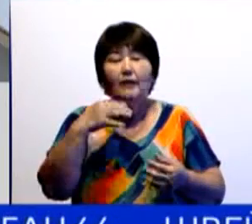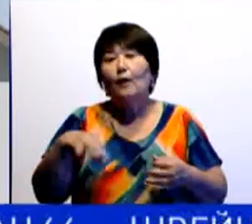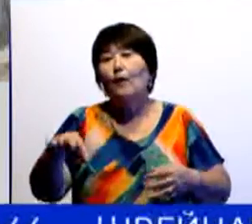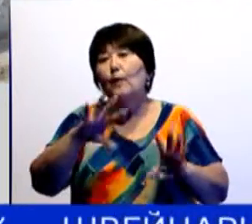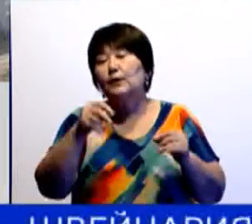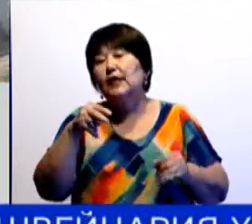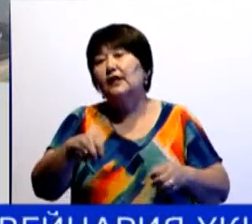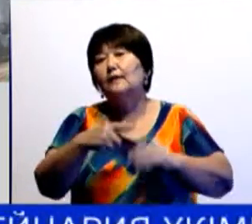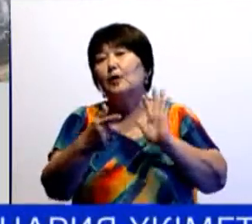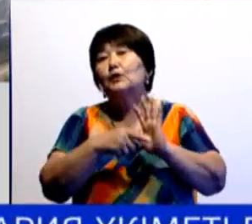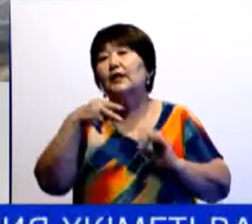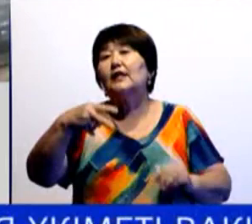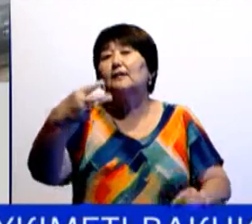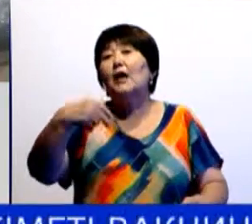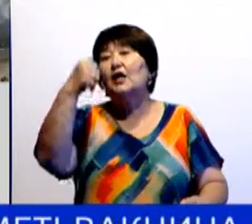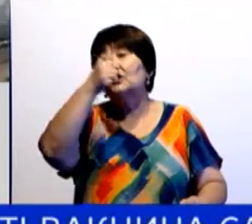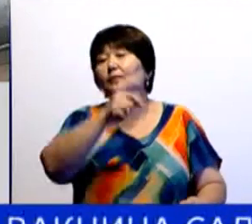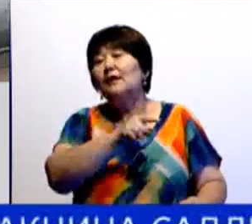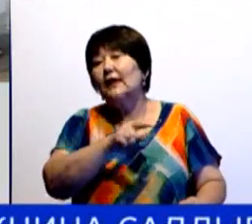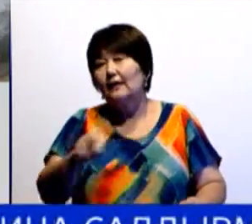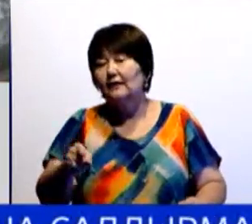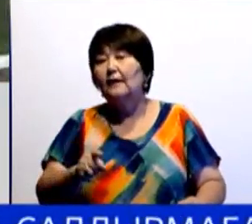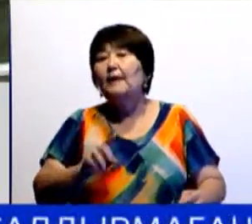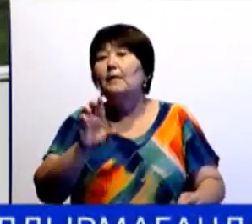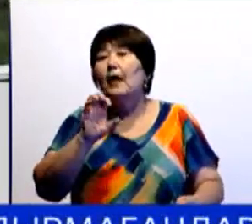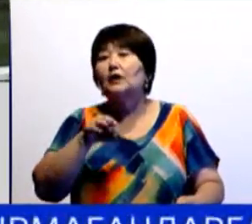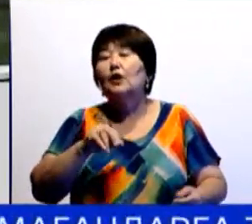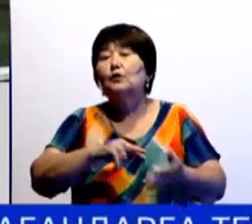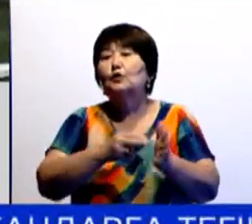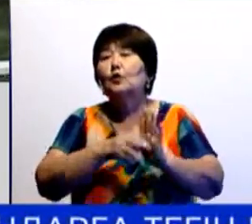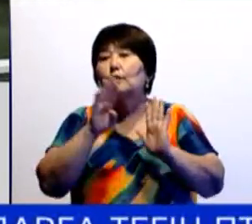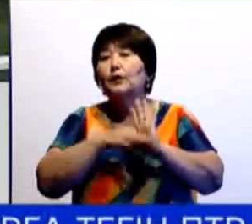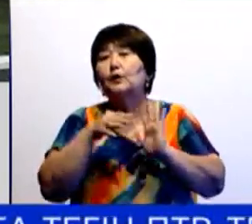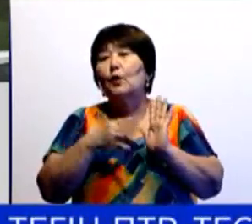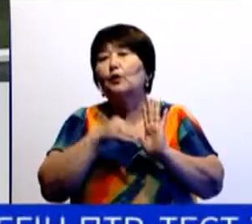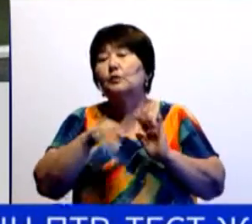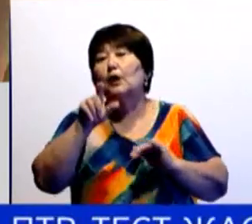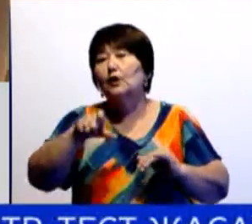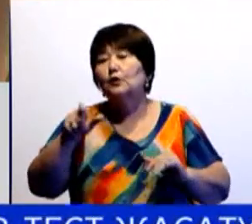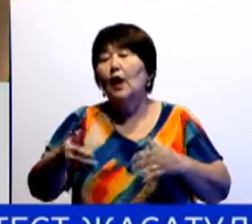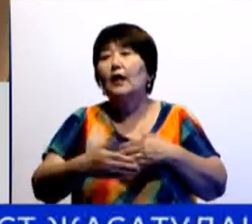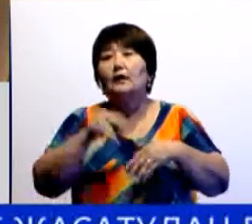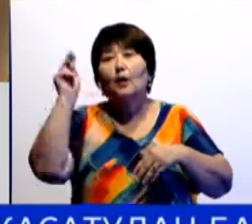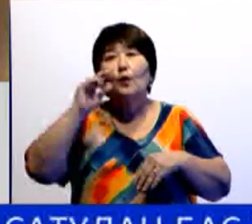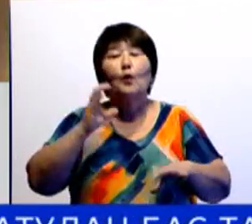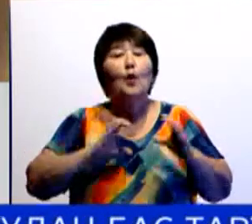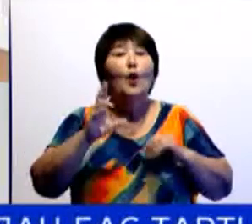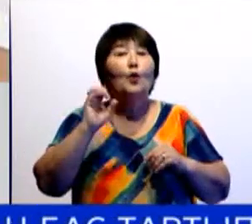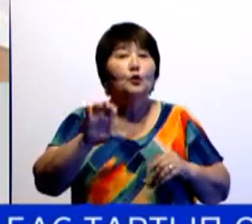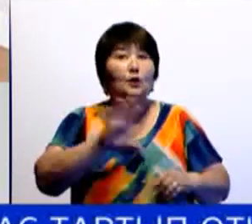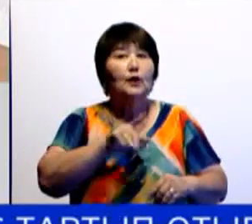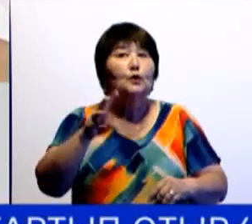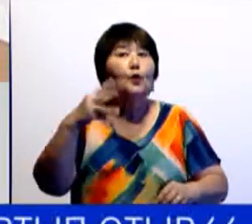бойынша 2017-2020 жылдар аралығында бастау бизнес жобасы аясында 9000-ға жуық адам арнайы оқу курсына өткен. Солардың